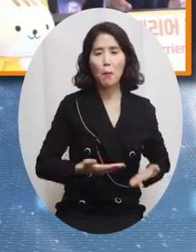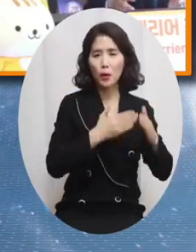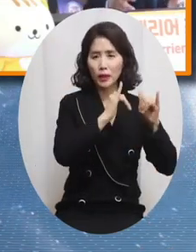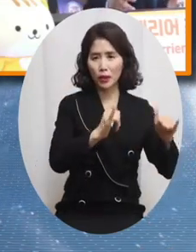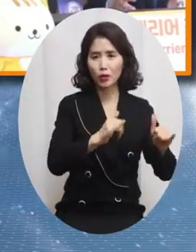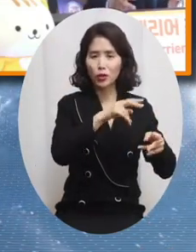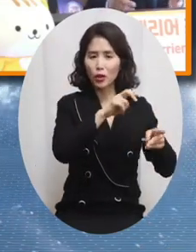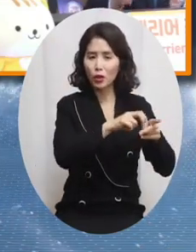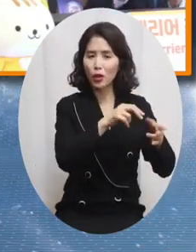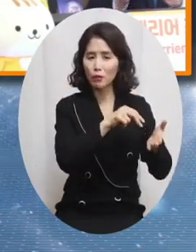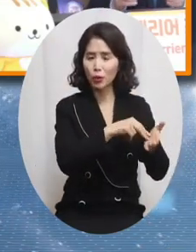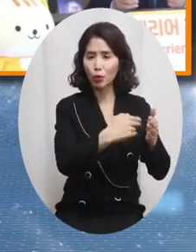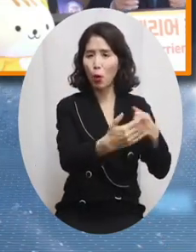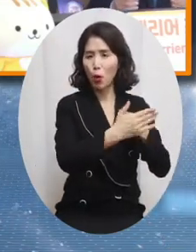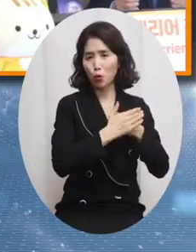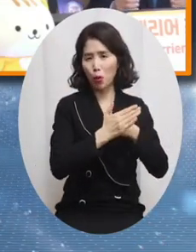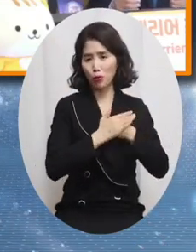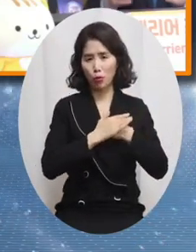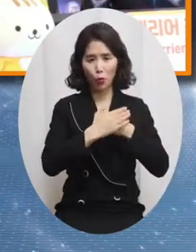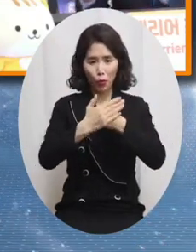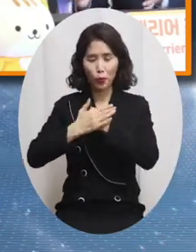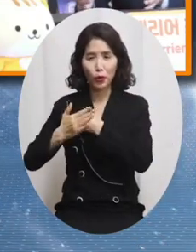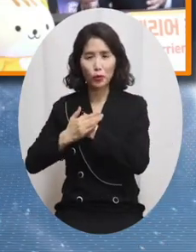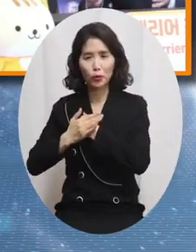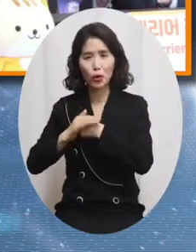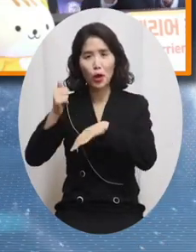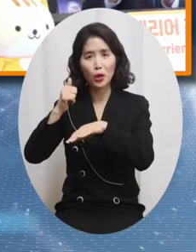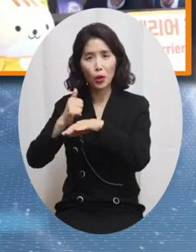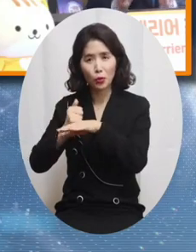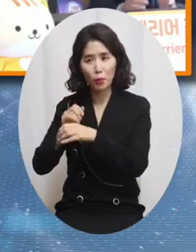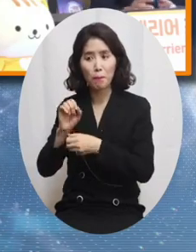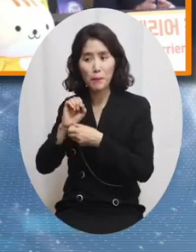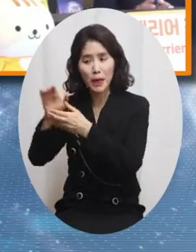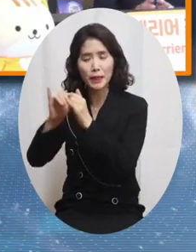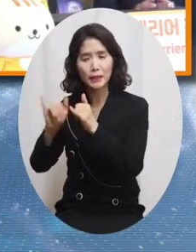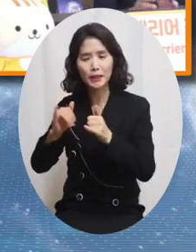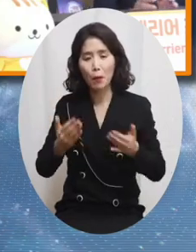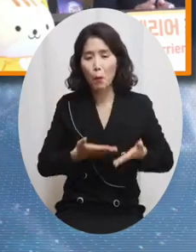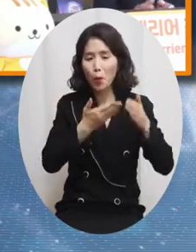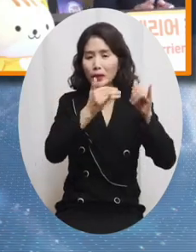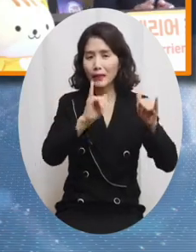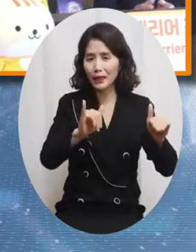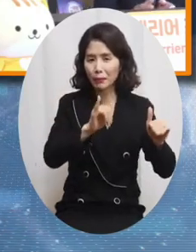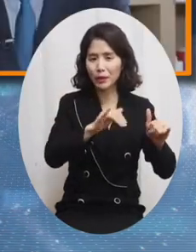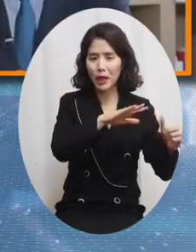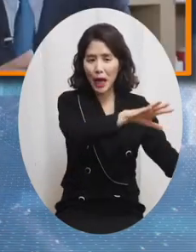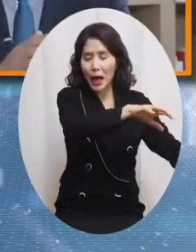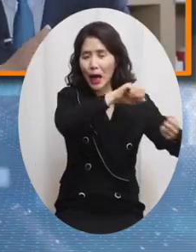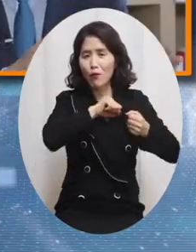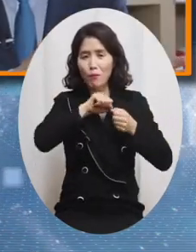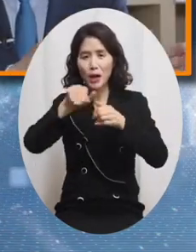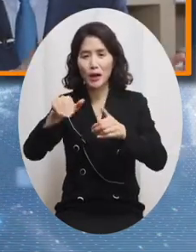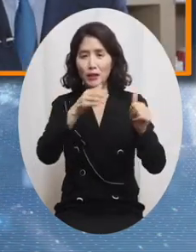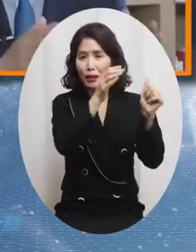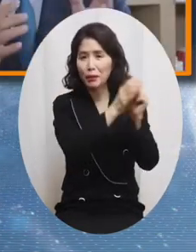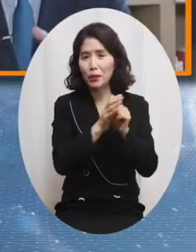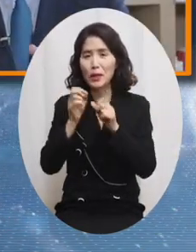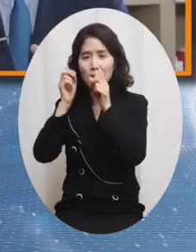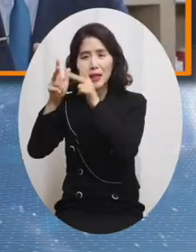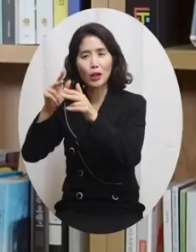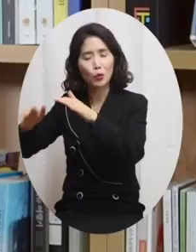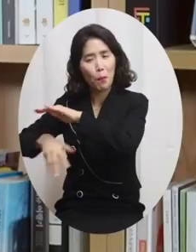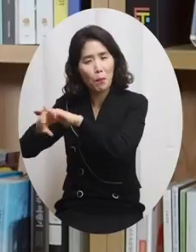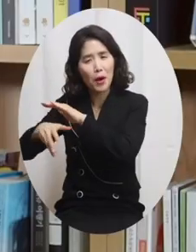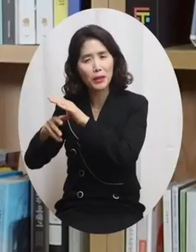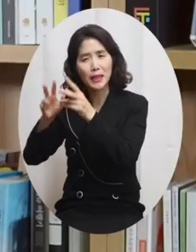자원봉사 단체들이 또 해주시고, 그래서 이거 수거해오는 거는 자원봉사 하시는 분들이 해주시고, 세탁하는 건 세탁소에서